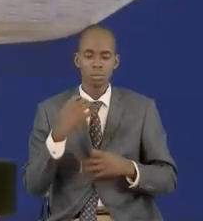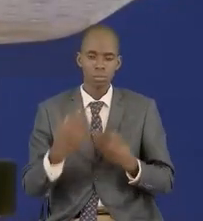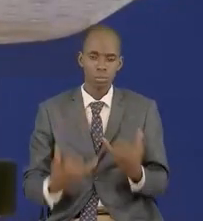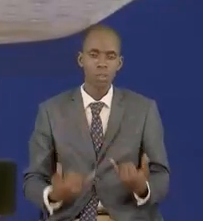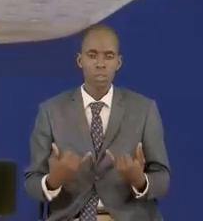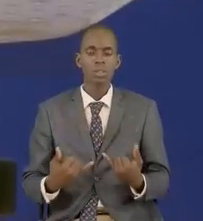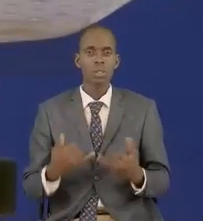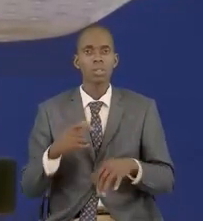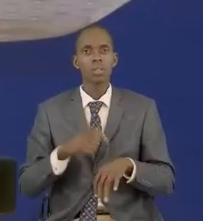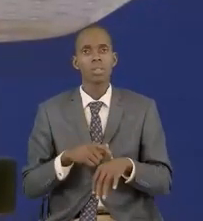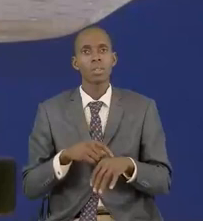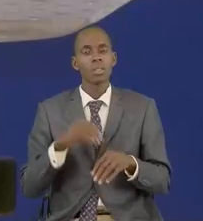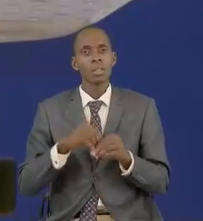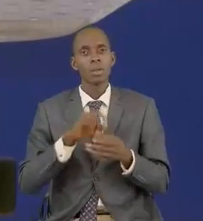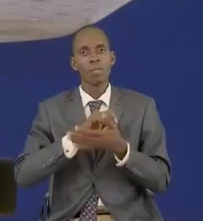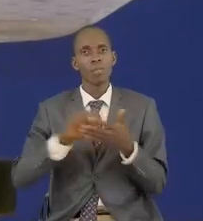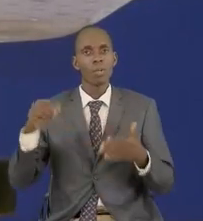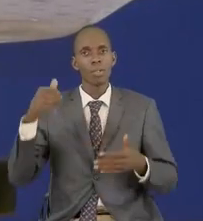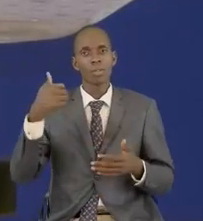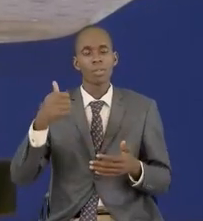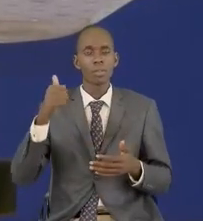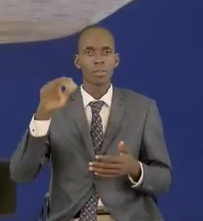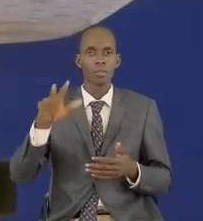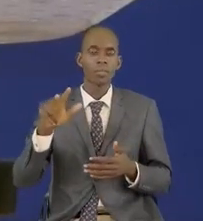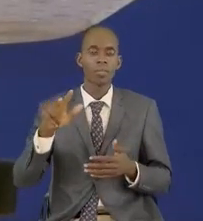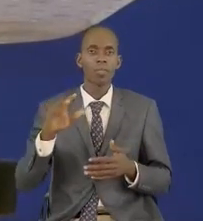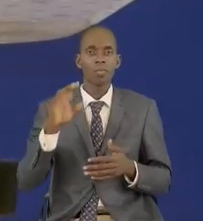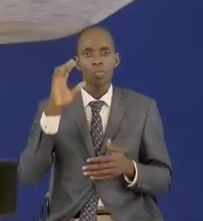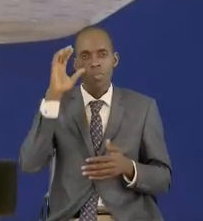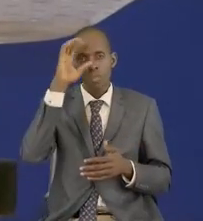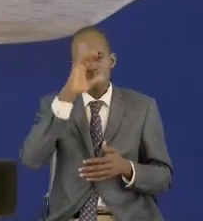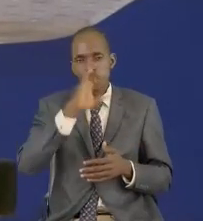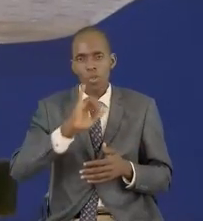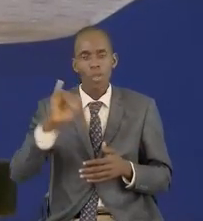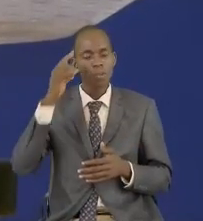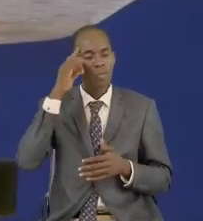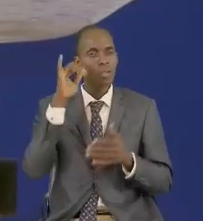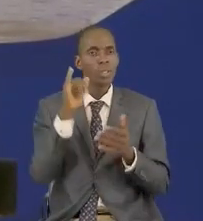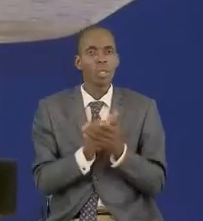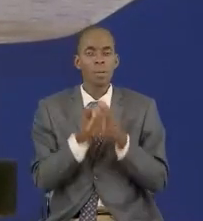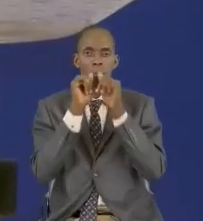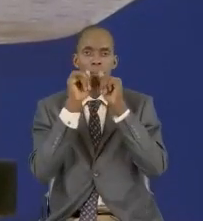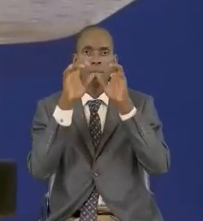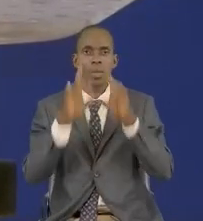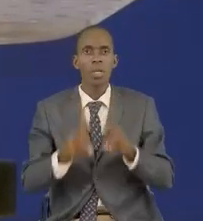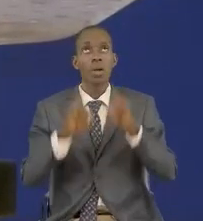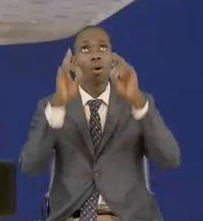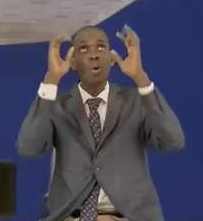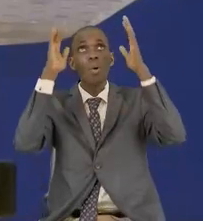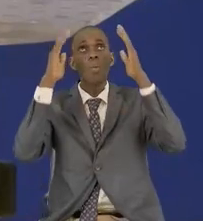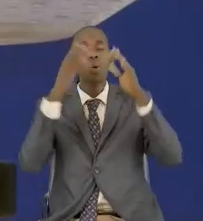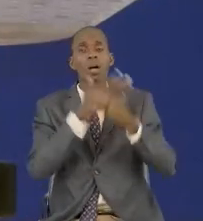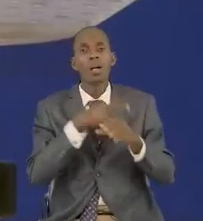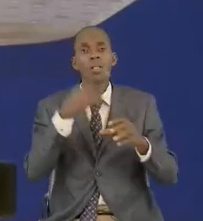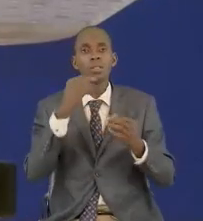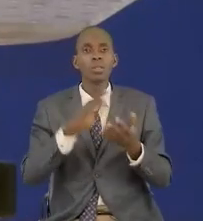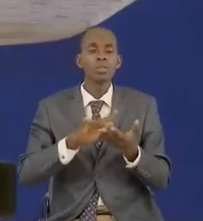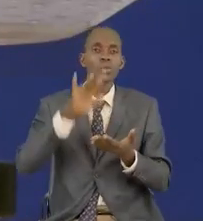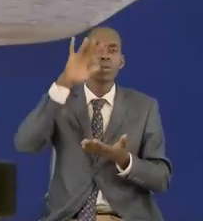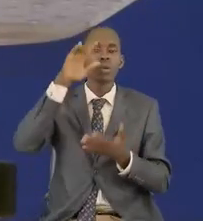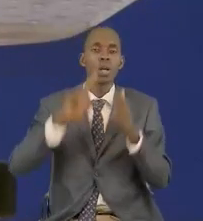verset 13 dit en attendant la bienheureuse espérance et la manifestation de